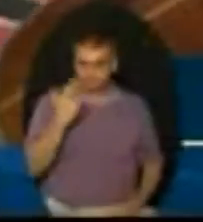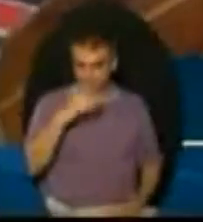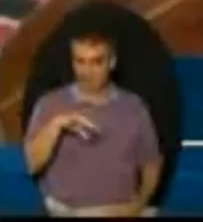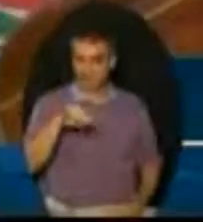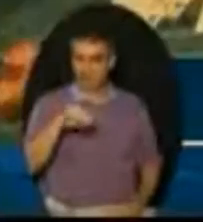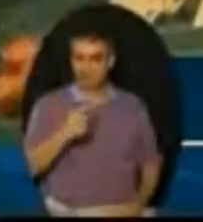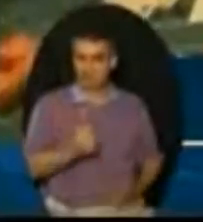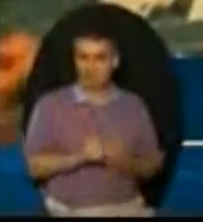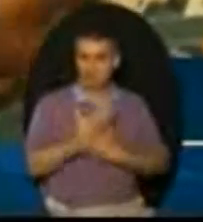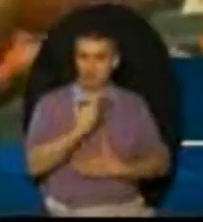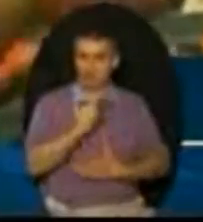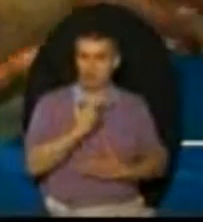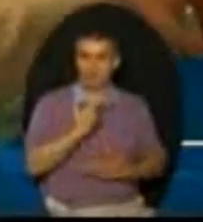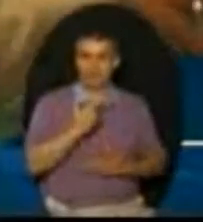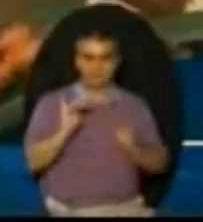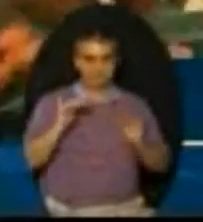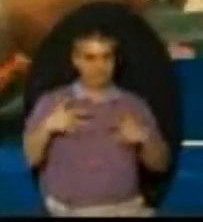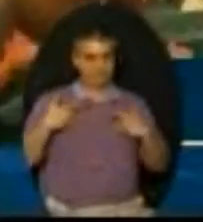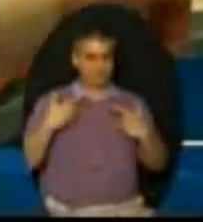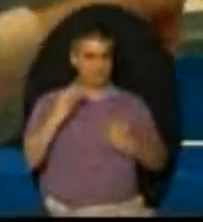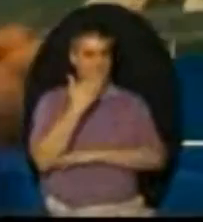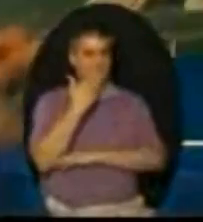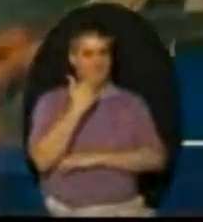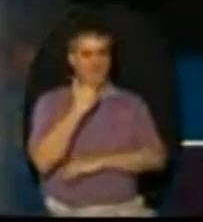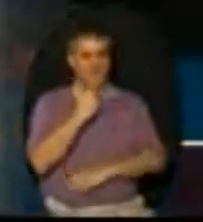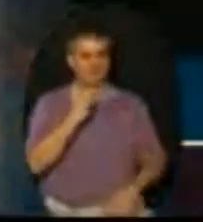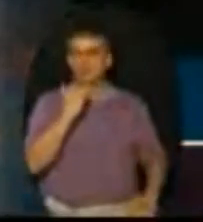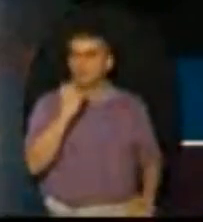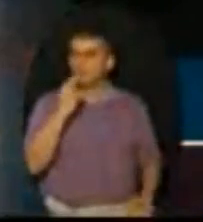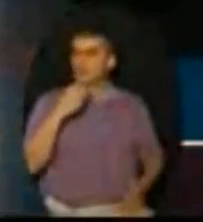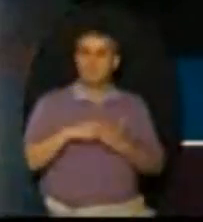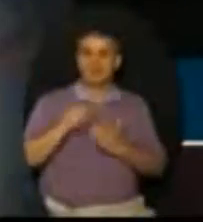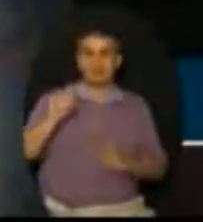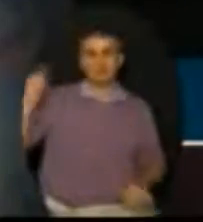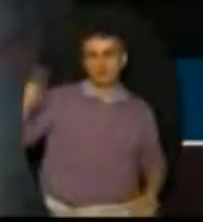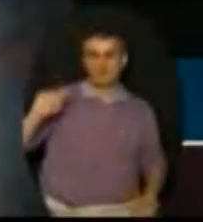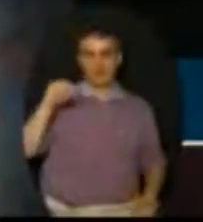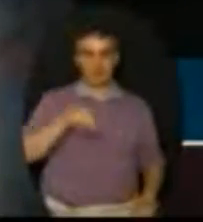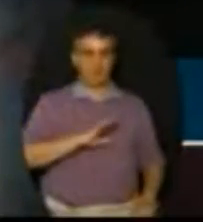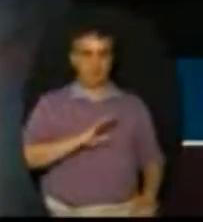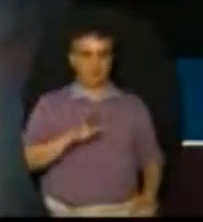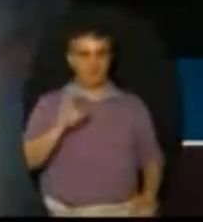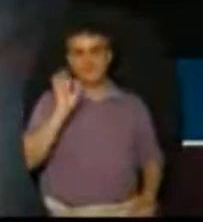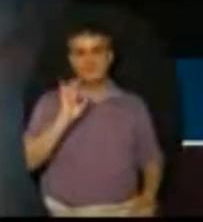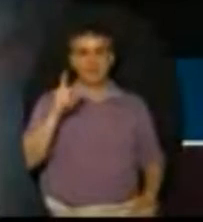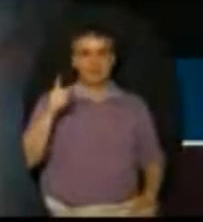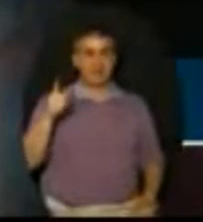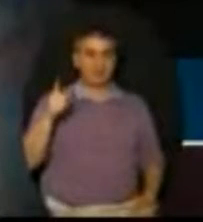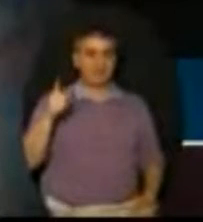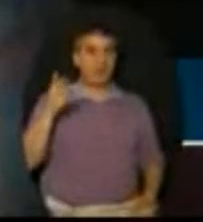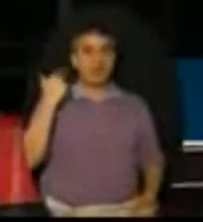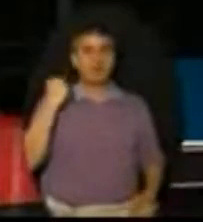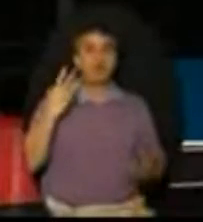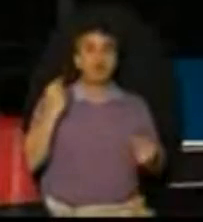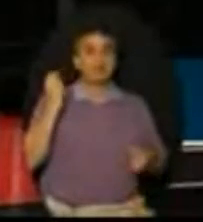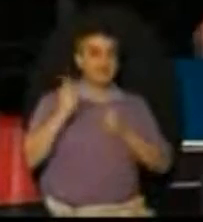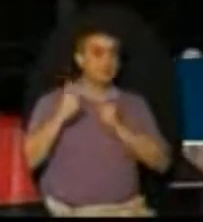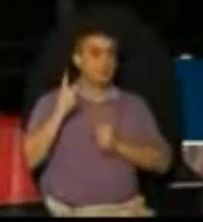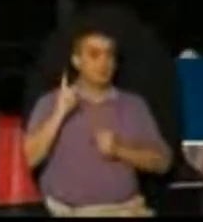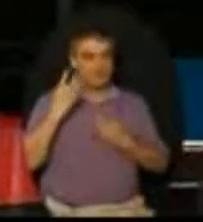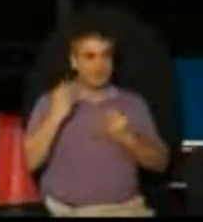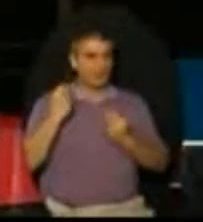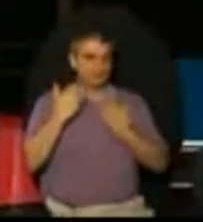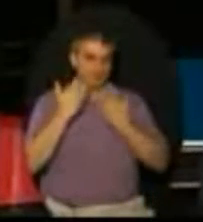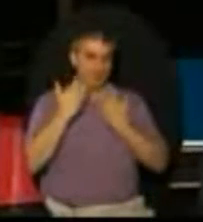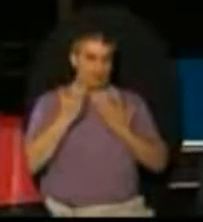קזינו שהוקם בברכתה של מדינת ישראל. נכון, כי זה היה שם ולא היה כאן, וזה עדיין, והיו הרבה הימורים, אבל גם היו הרבה